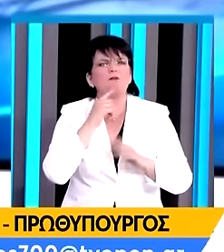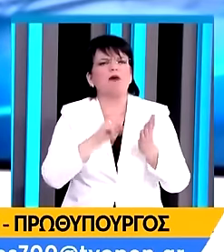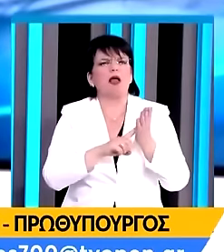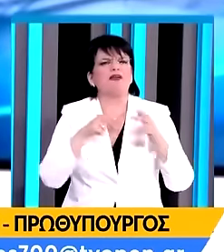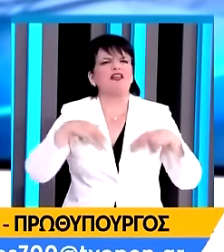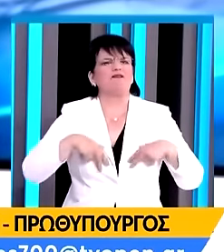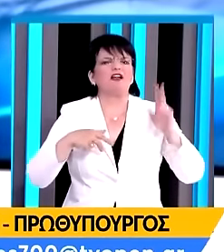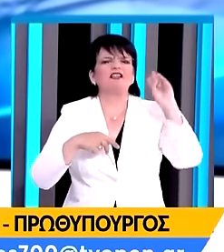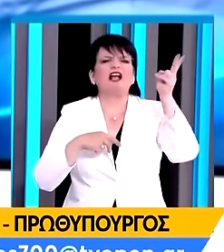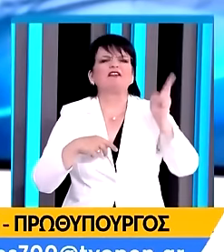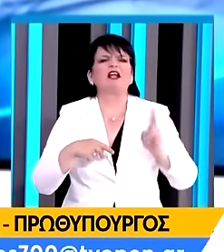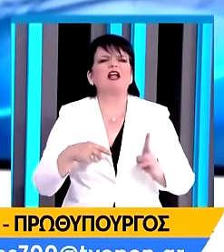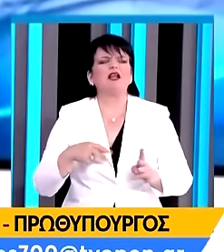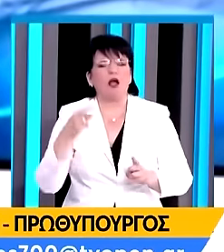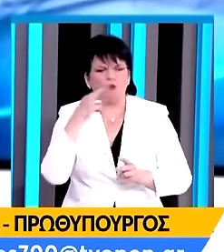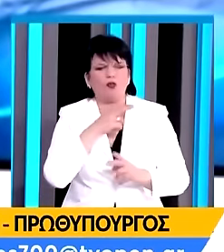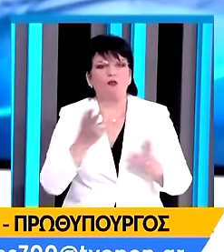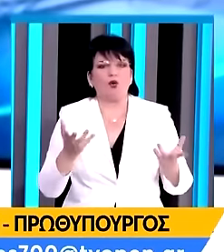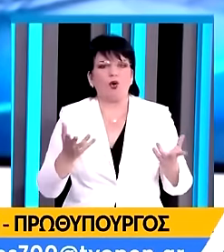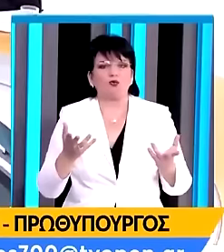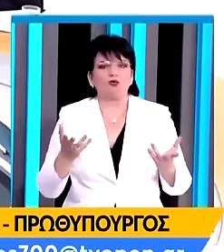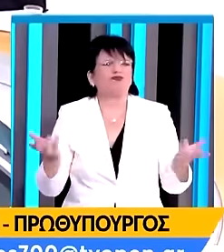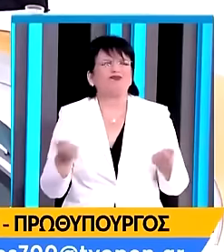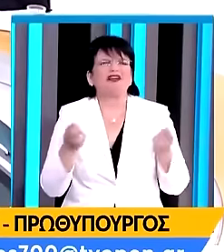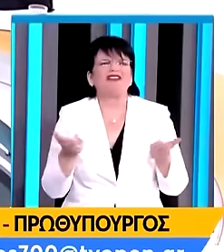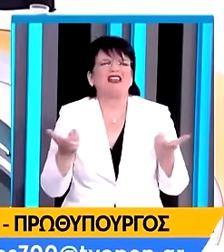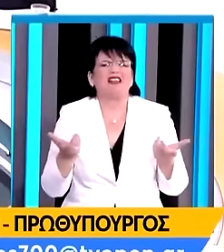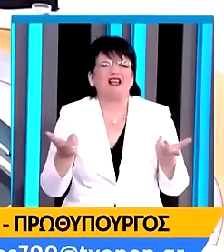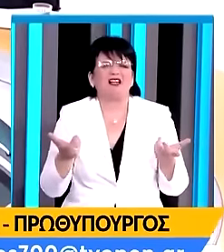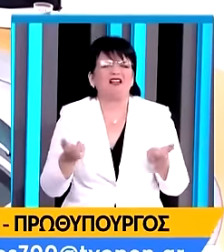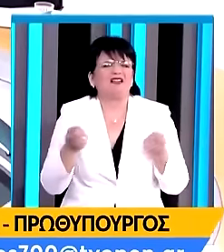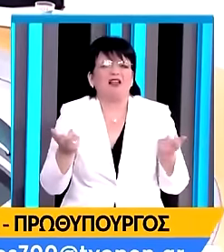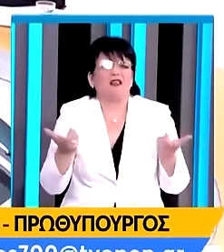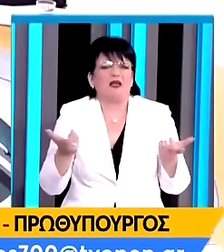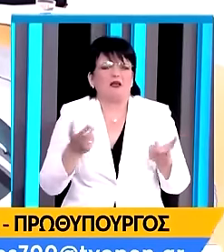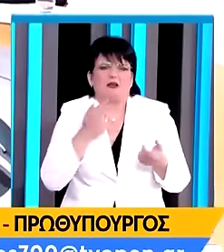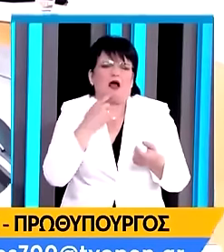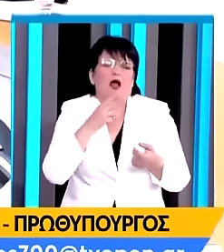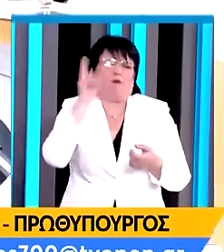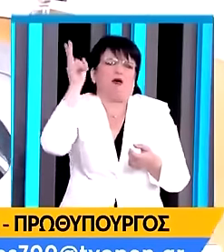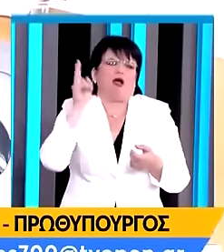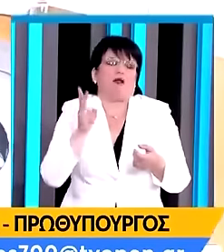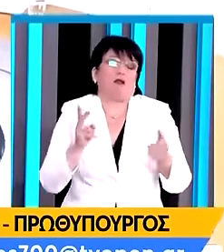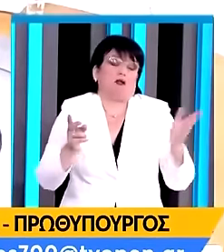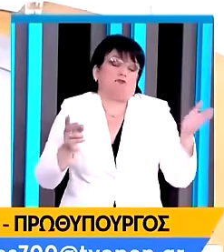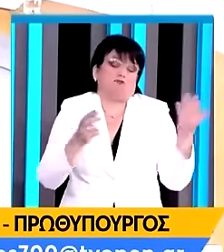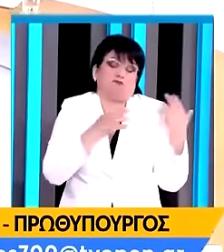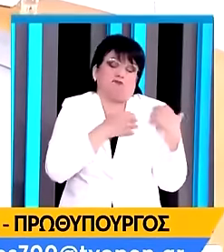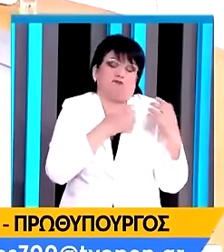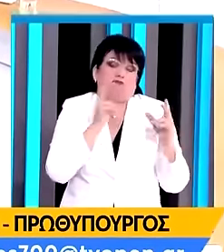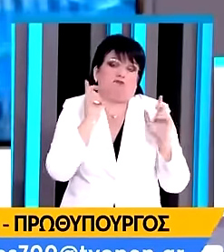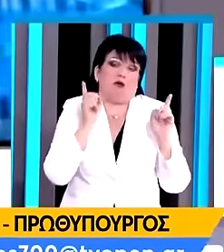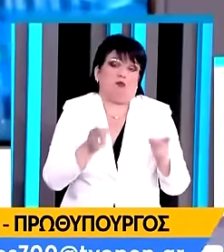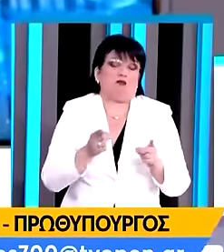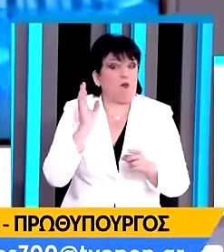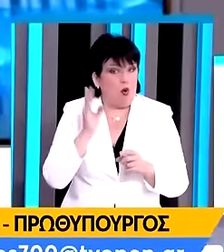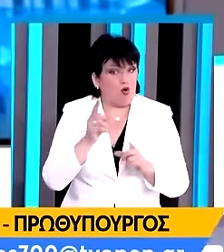τη συμφωνία. Τα είπατε καλά εσείς. Ο Πρωθυπουργός. Δεν τα είπατε. Ναι. Τι θα γίνει, πείτε το εσείς. Πείτε το εσείς. Εσείς πρέπει να το πω. Μπορούμε να την καταγγείλουμε